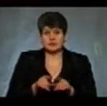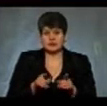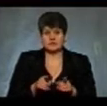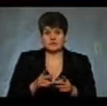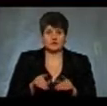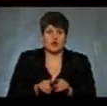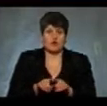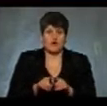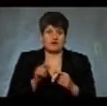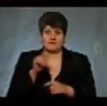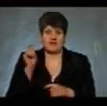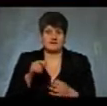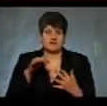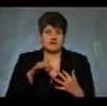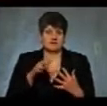фронт.